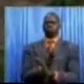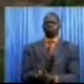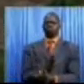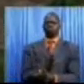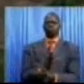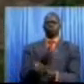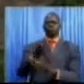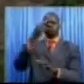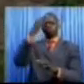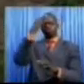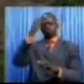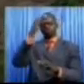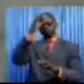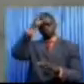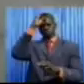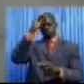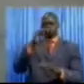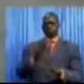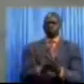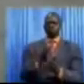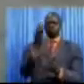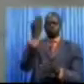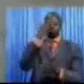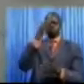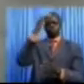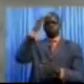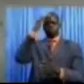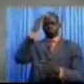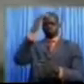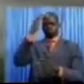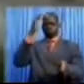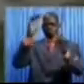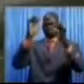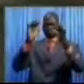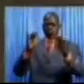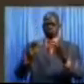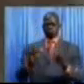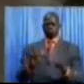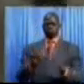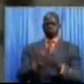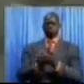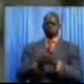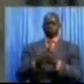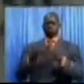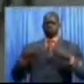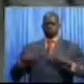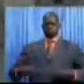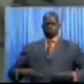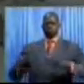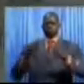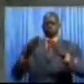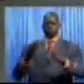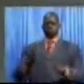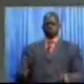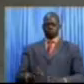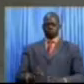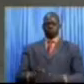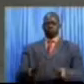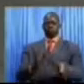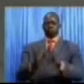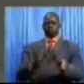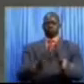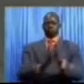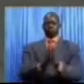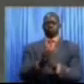mémoire d'homme, Kounadia n'avait jamais connu un cas d'inondation. Et selon les habitants, le bitumage de la voie aurait barré